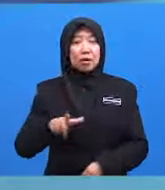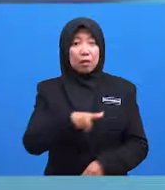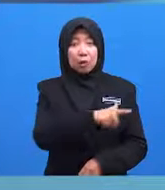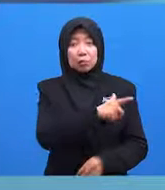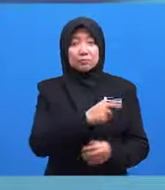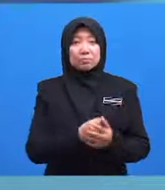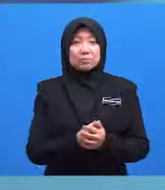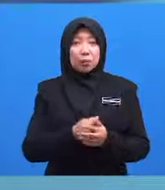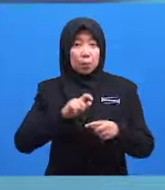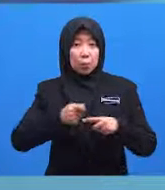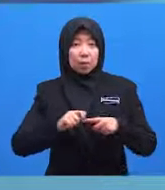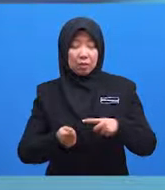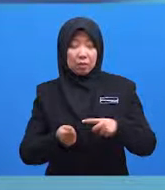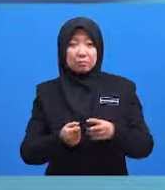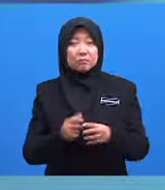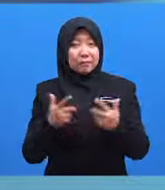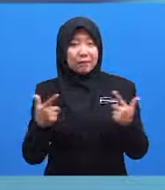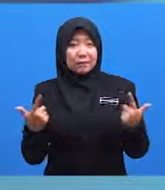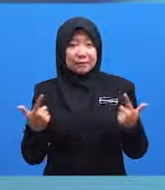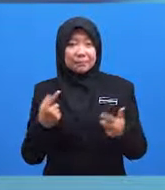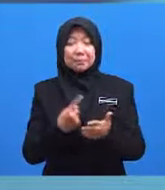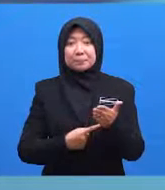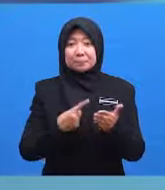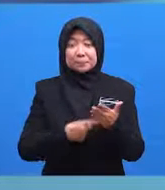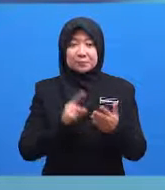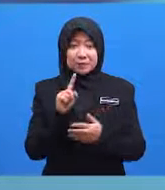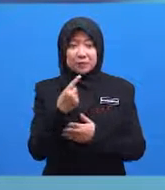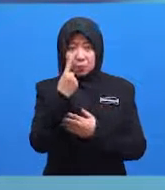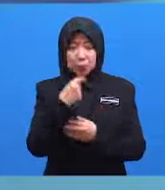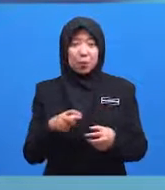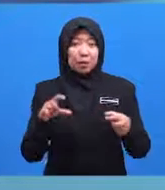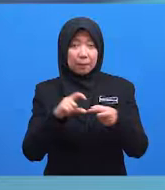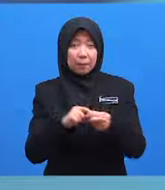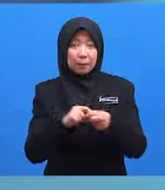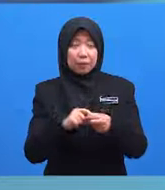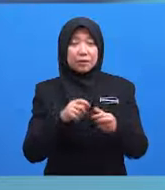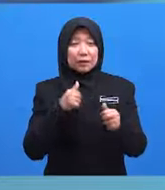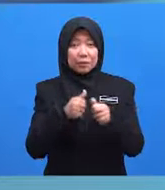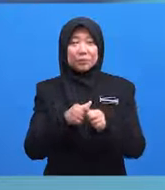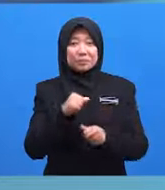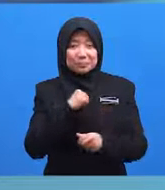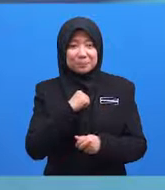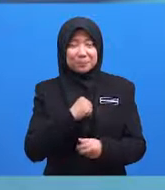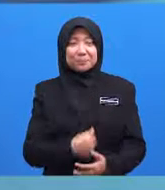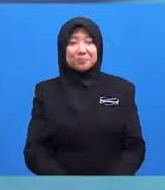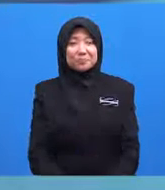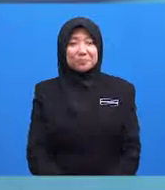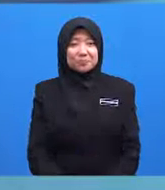kupang atau apa saja bahan untuk digabungkan mengikut cita rasa anda.